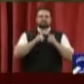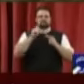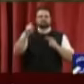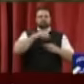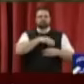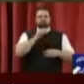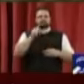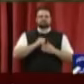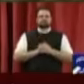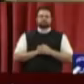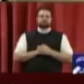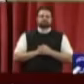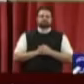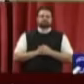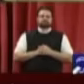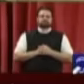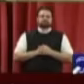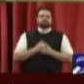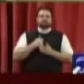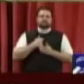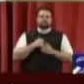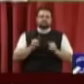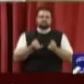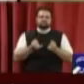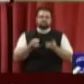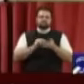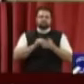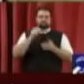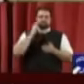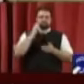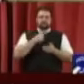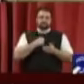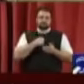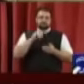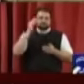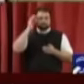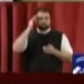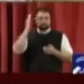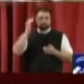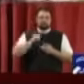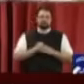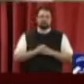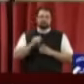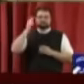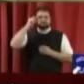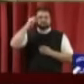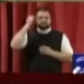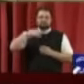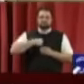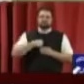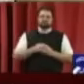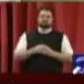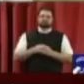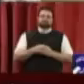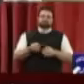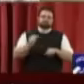știi cum mă gândesc. Încerc să mă pun cu mila mea experiență și cuștiință și mititelul meu, creier. Încerc să mă